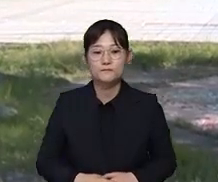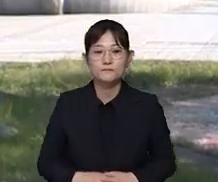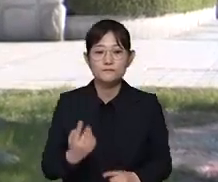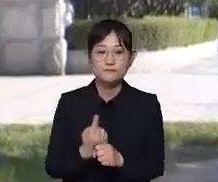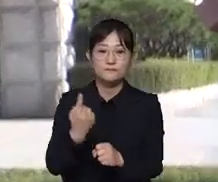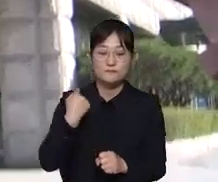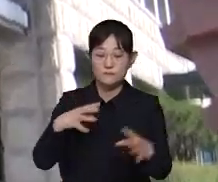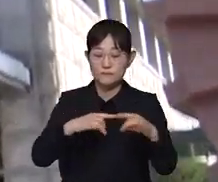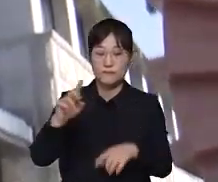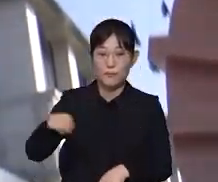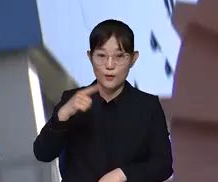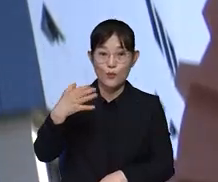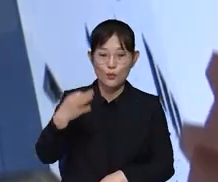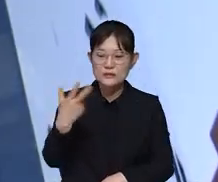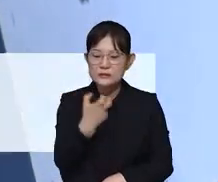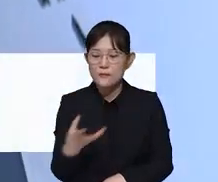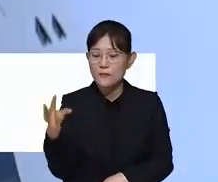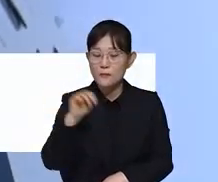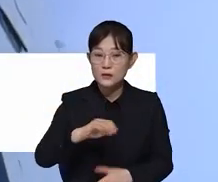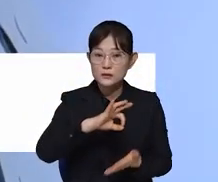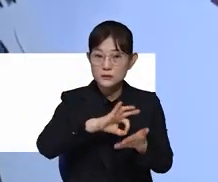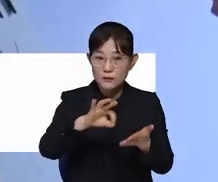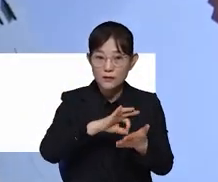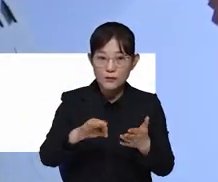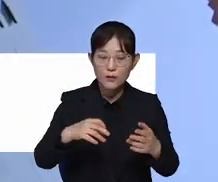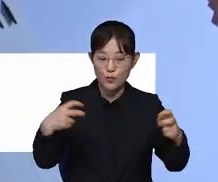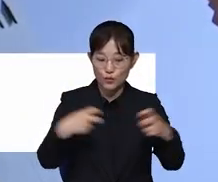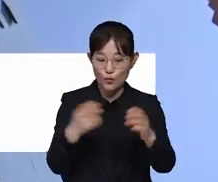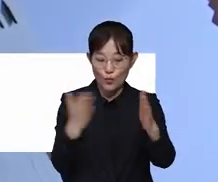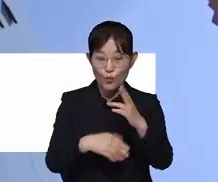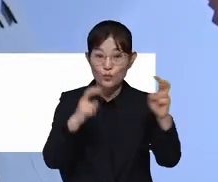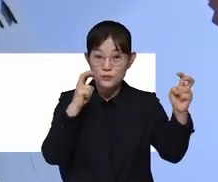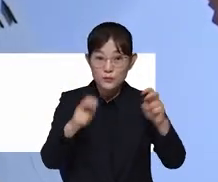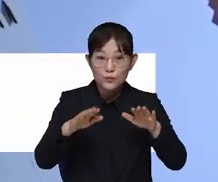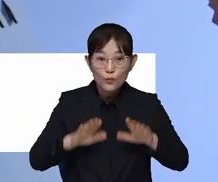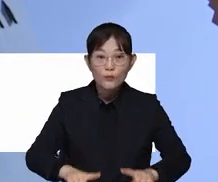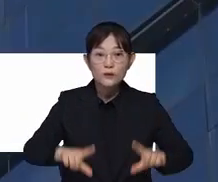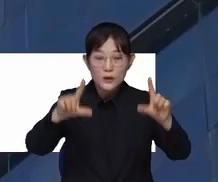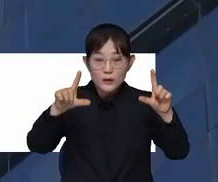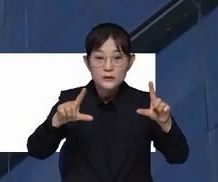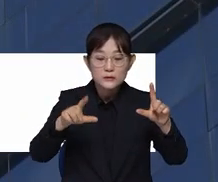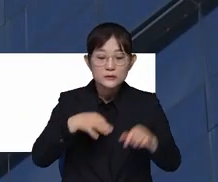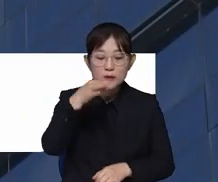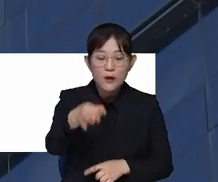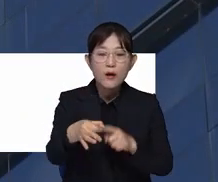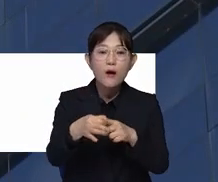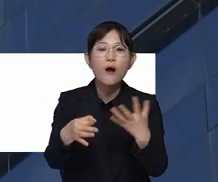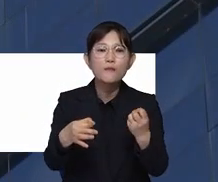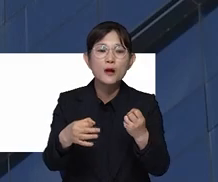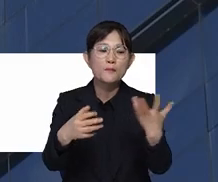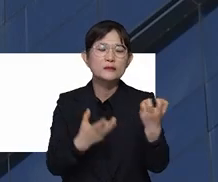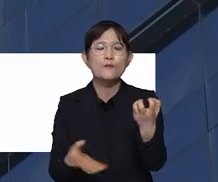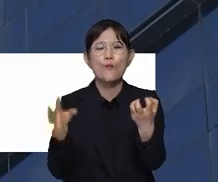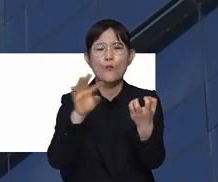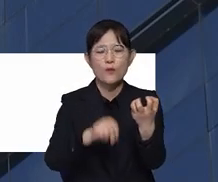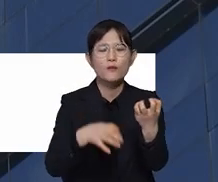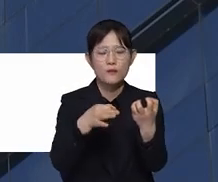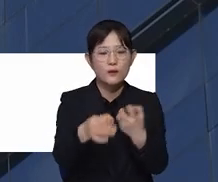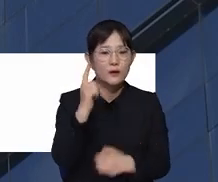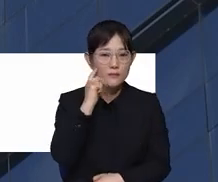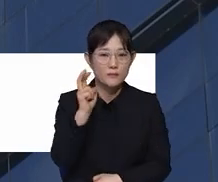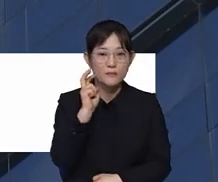지난해 전기요금 70억 원을 지출한 광주교통공사는 올해 전기요금으로만 80억 원을 부담하게 될 것으로